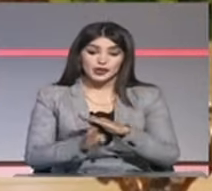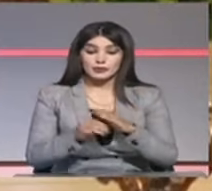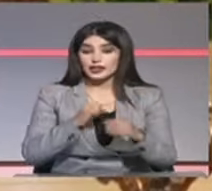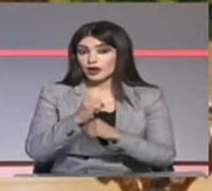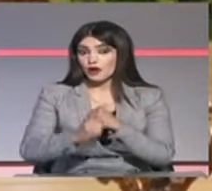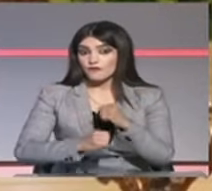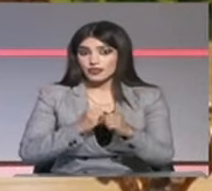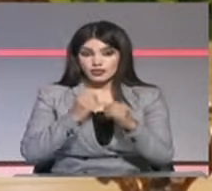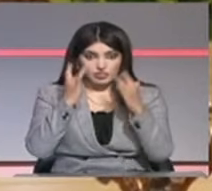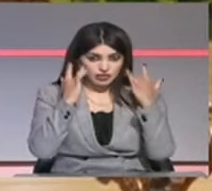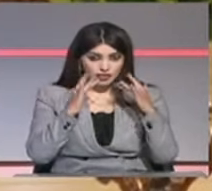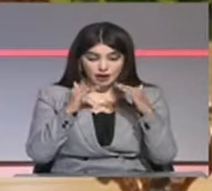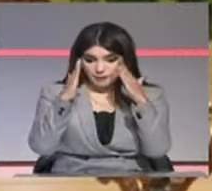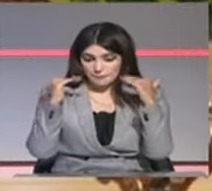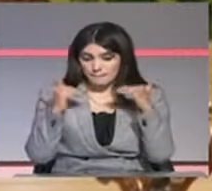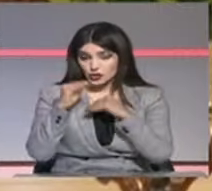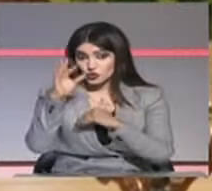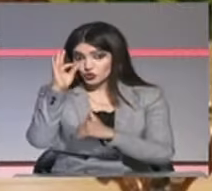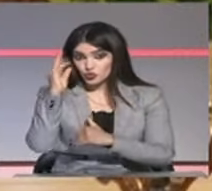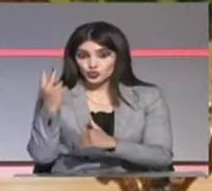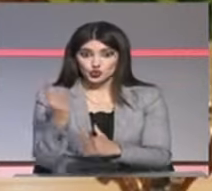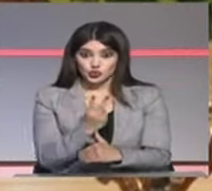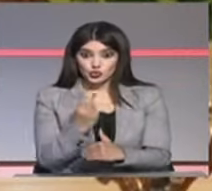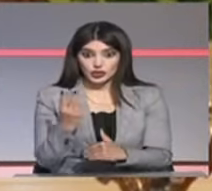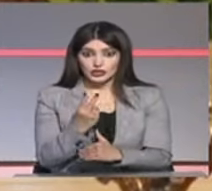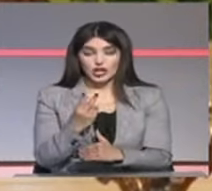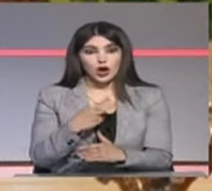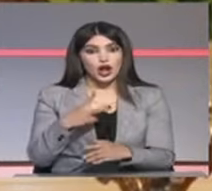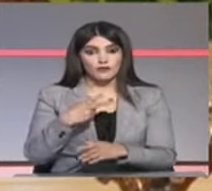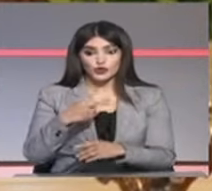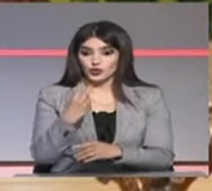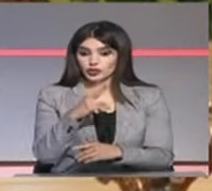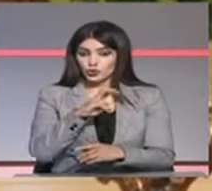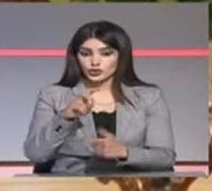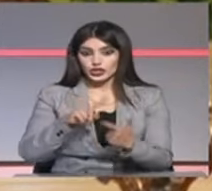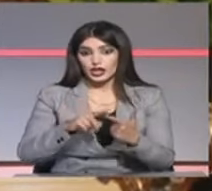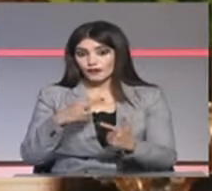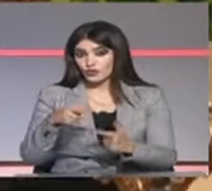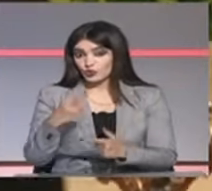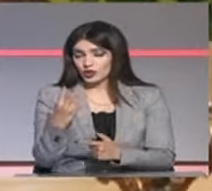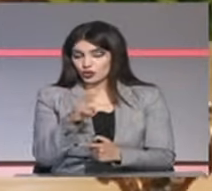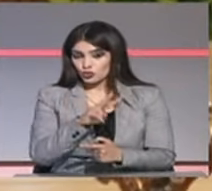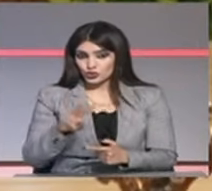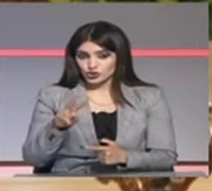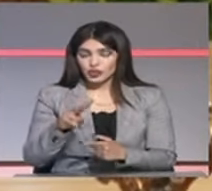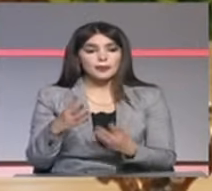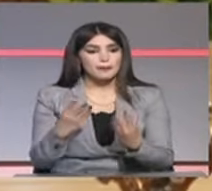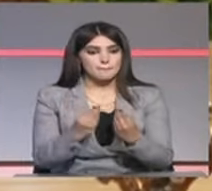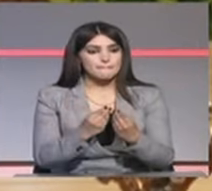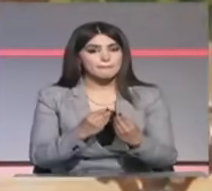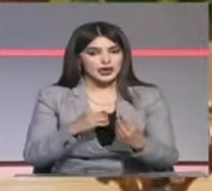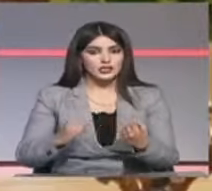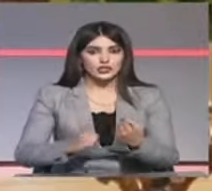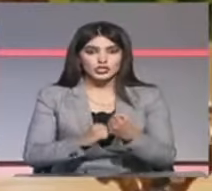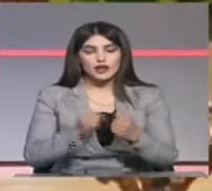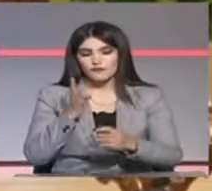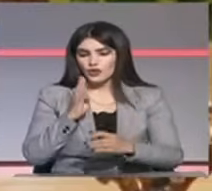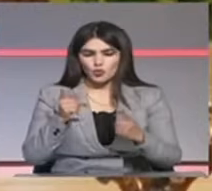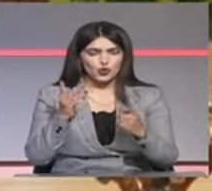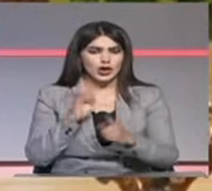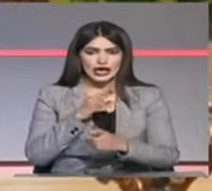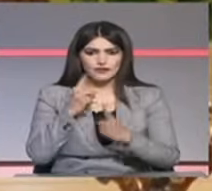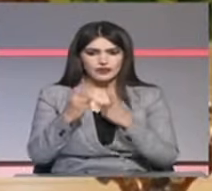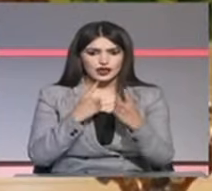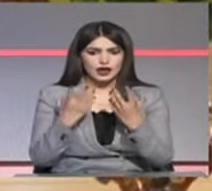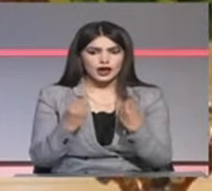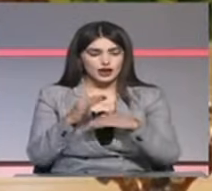الثقافي المصري التونسي الى واحد وعشرين واحد وعشرين عشرين اثنين وعشرين بالعديد من الفاعليات ب تناقشنا طبعا